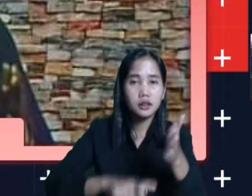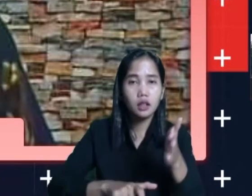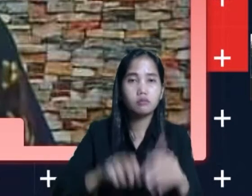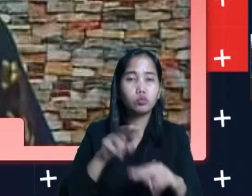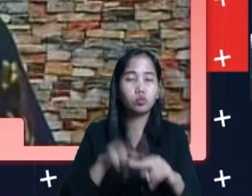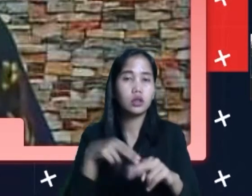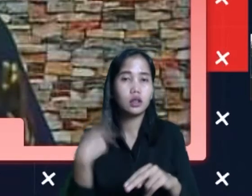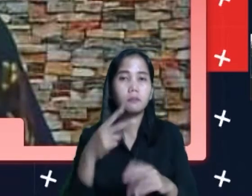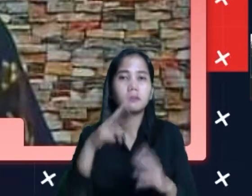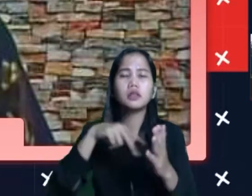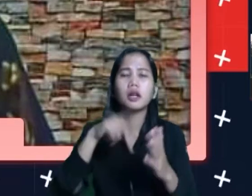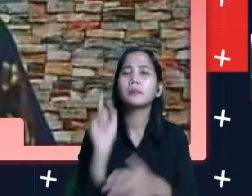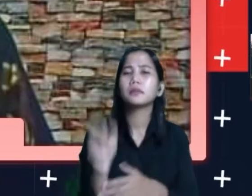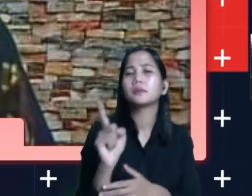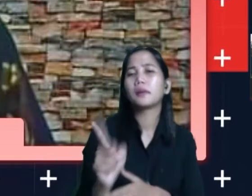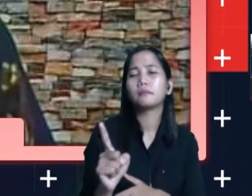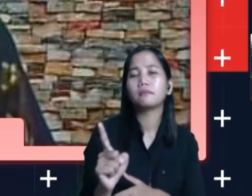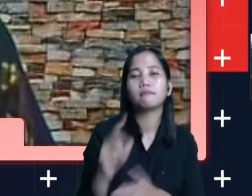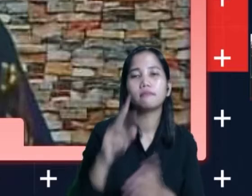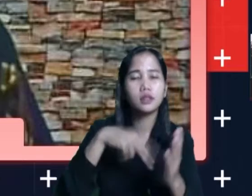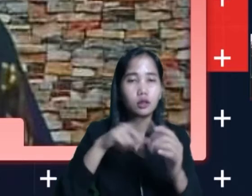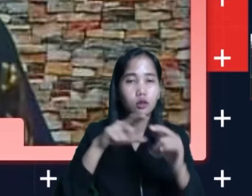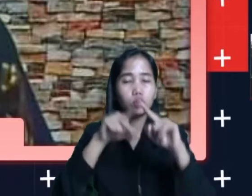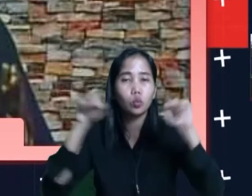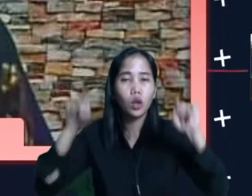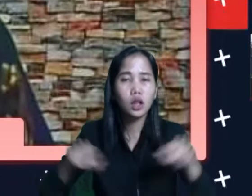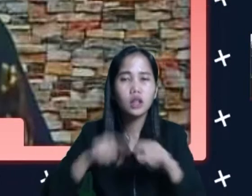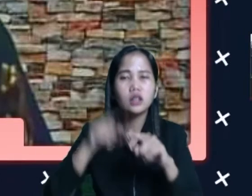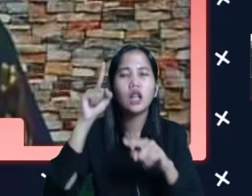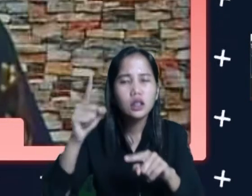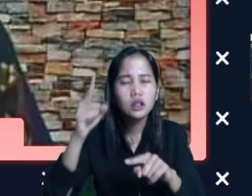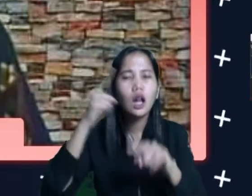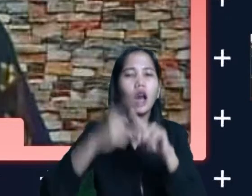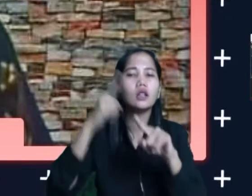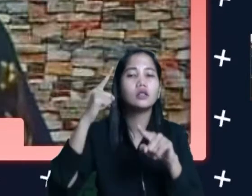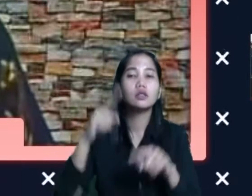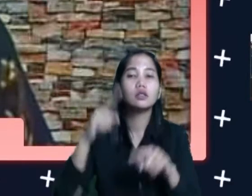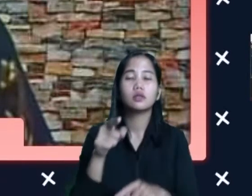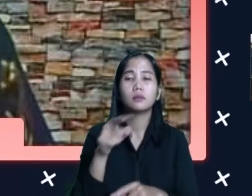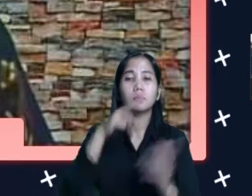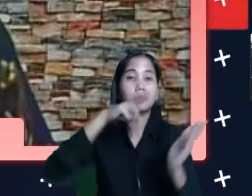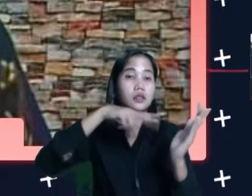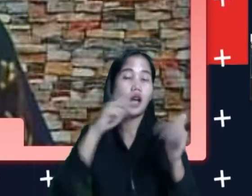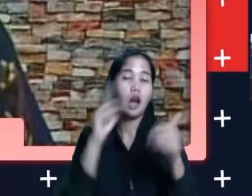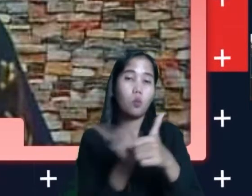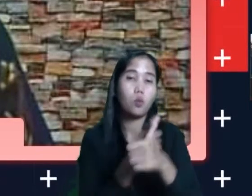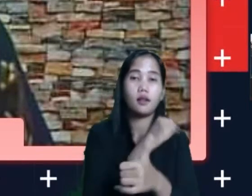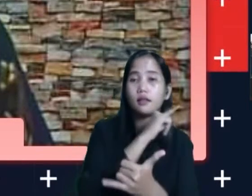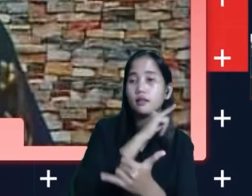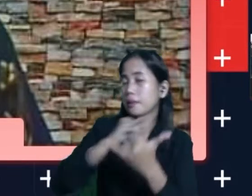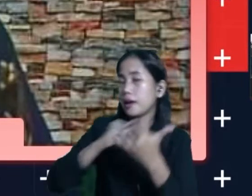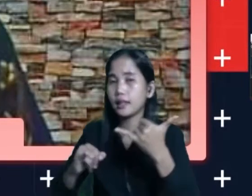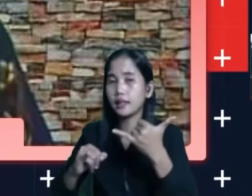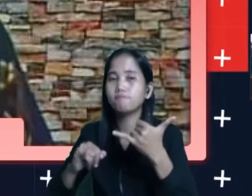mengikuti apa alur dari tulisan atau surat itu. Ya, jangan sampai kita